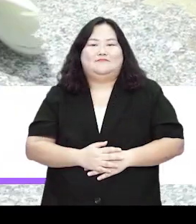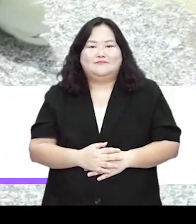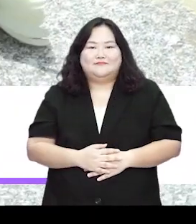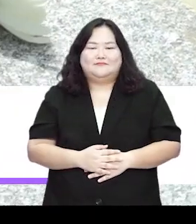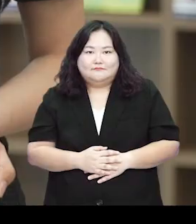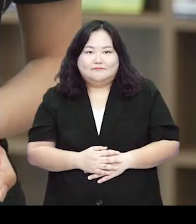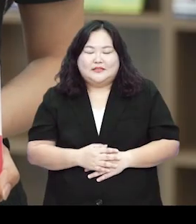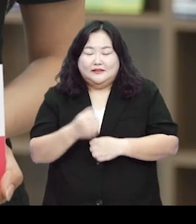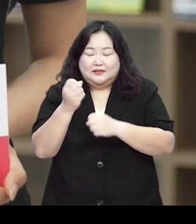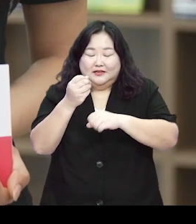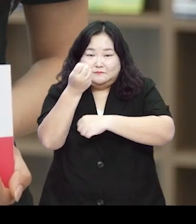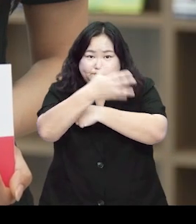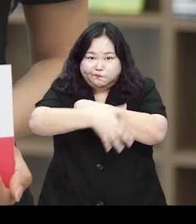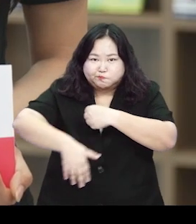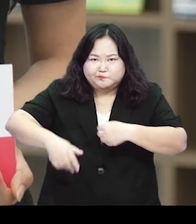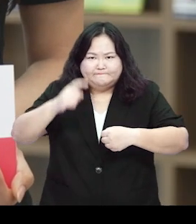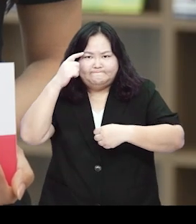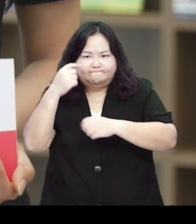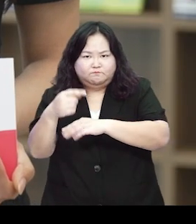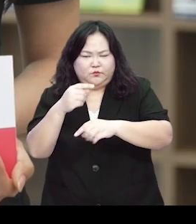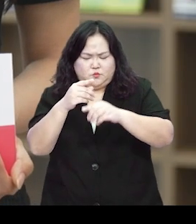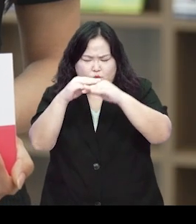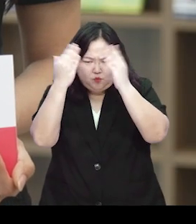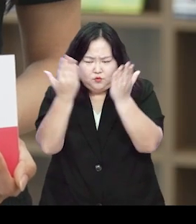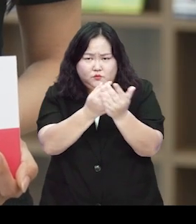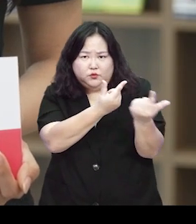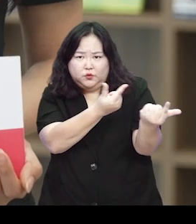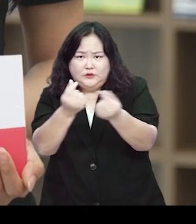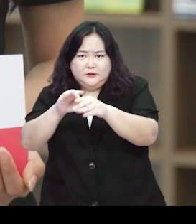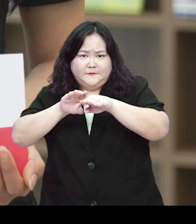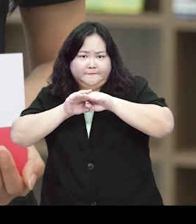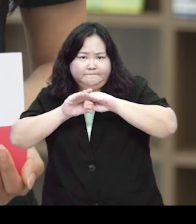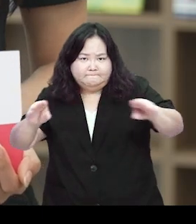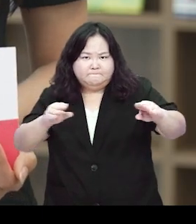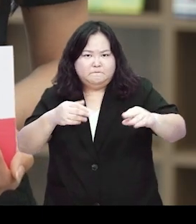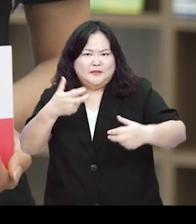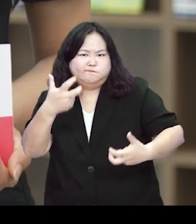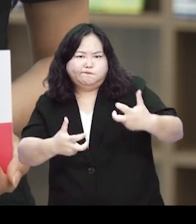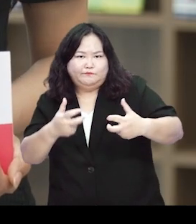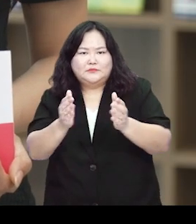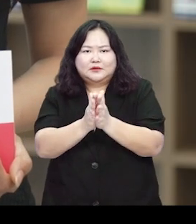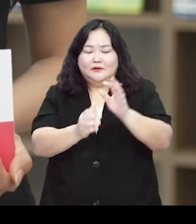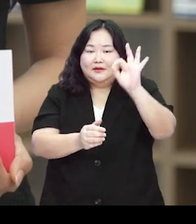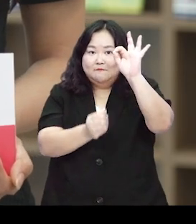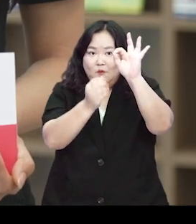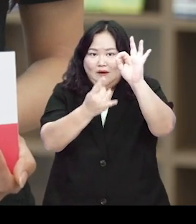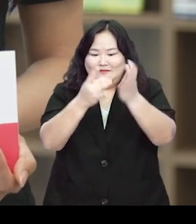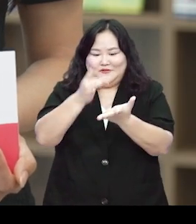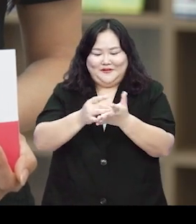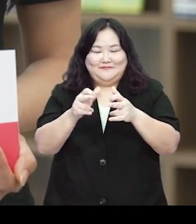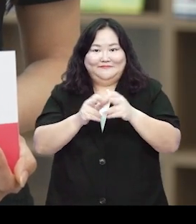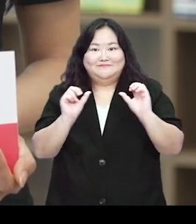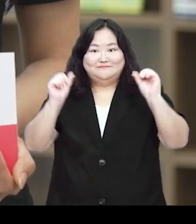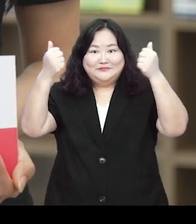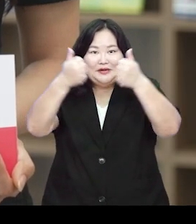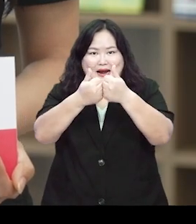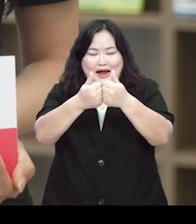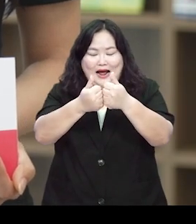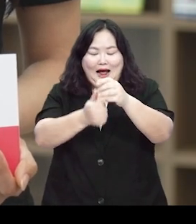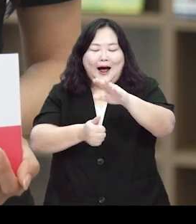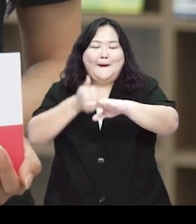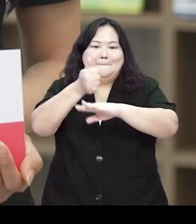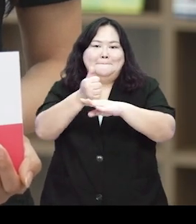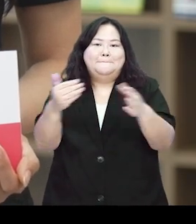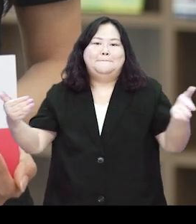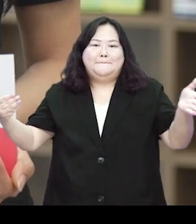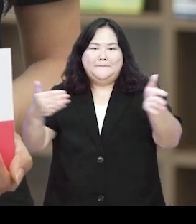전했습니다 스포츠 정신으로 모두가 공정하고 치열한 경쟁을 펼쳤는데요 제 10회 천안시 장애인 체육대회가